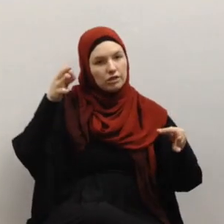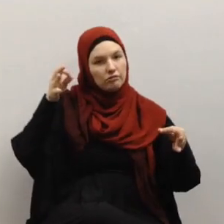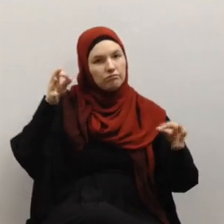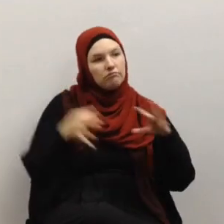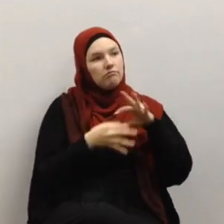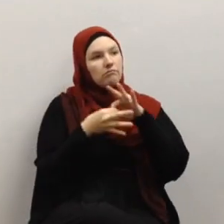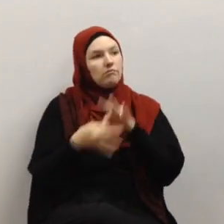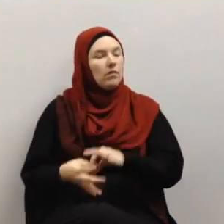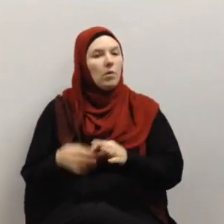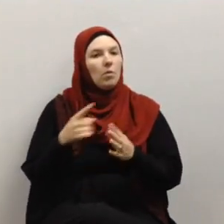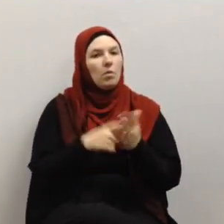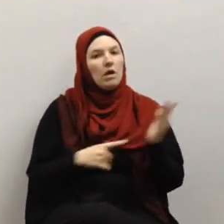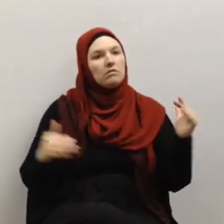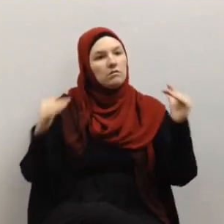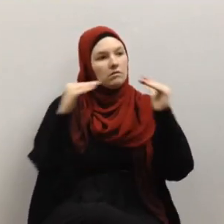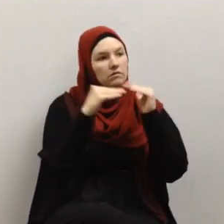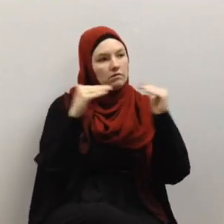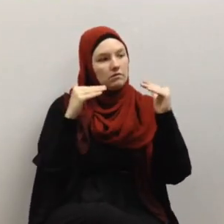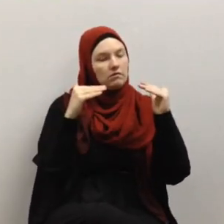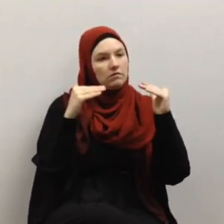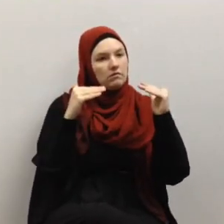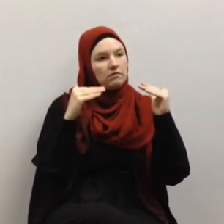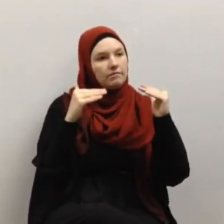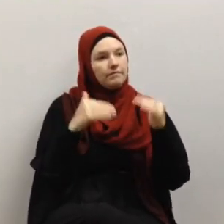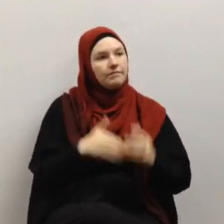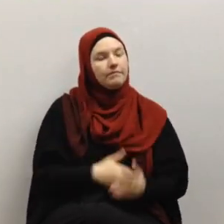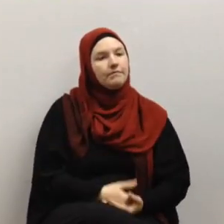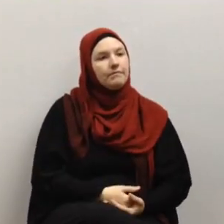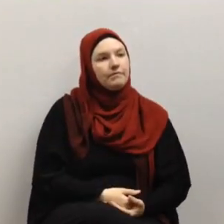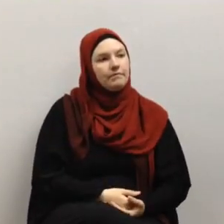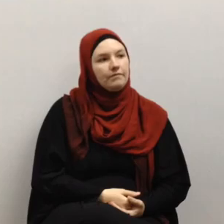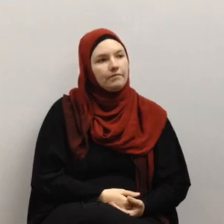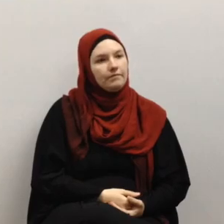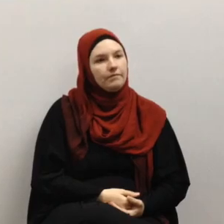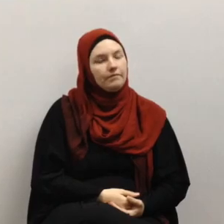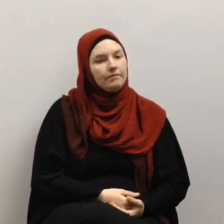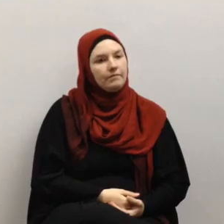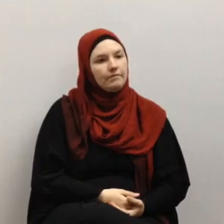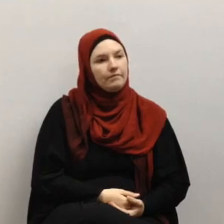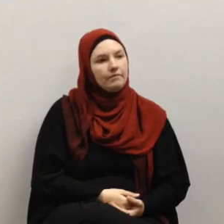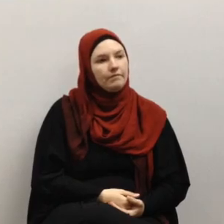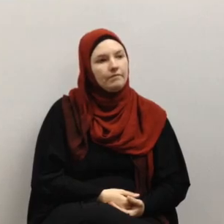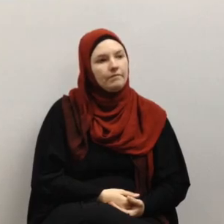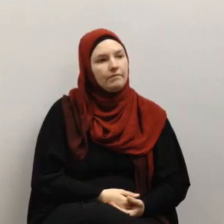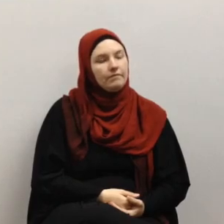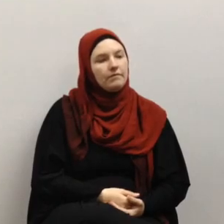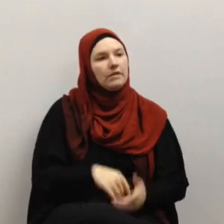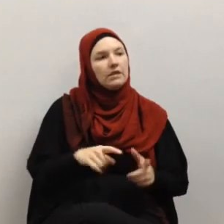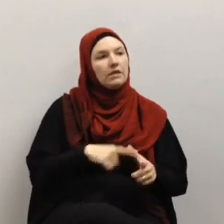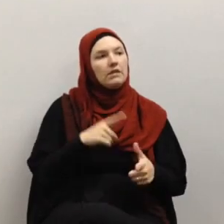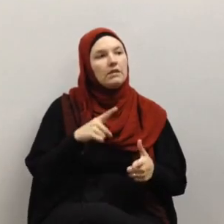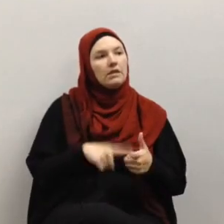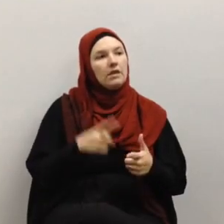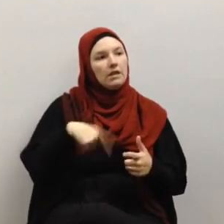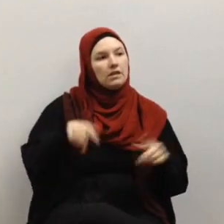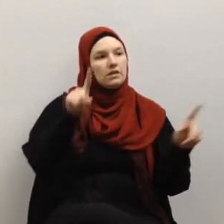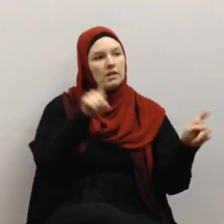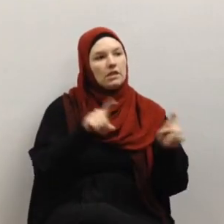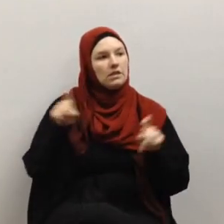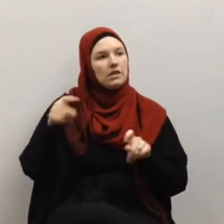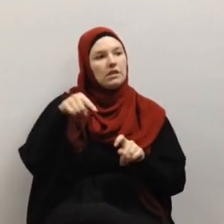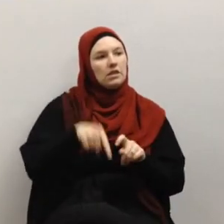according to what is just and fair. لِيَقُومَ النَّاسُ بِالْقِسْطِ Then this qist,